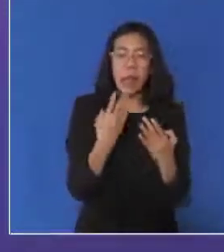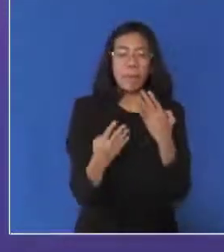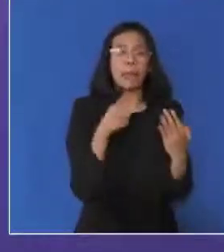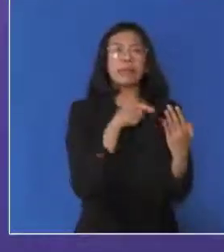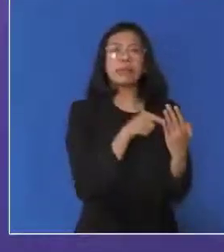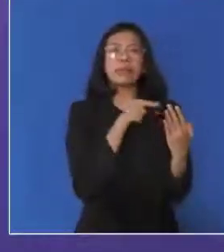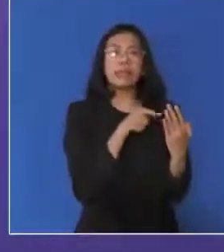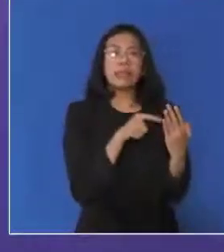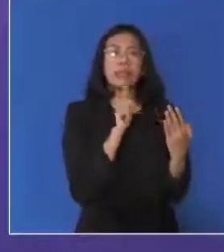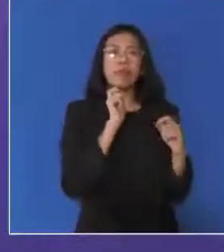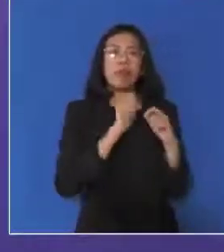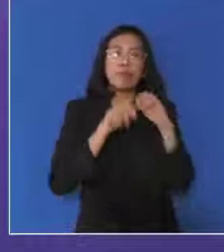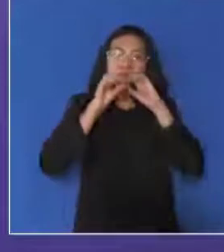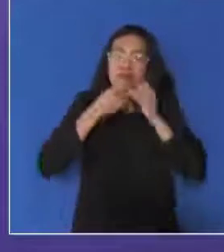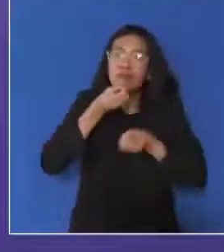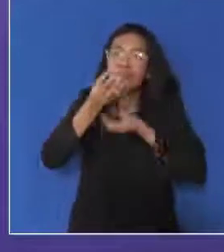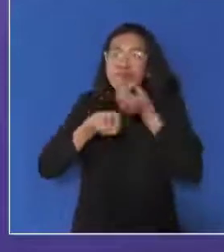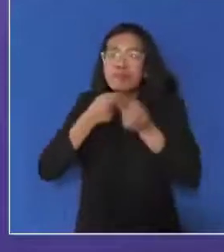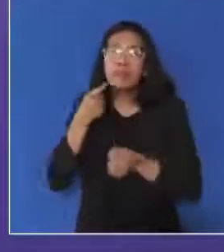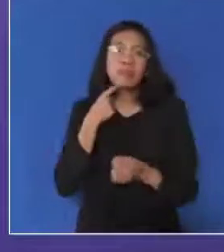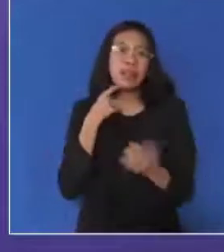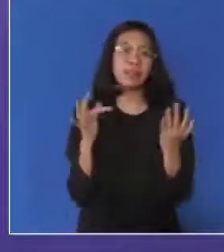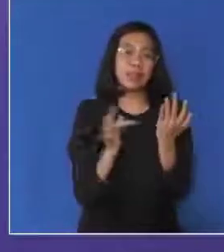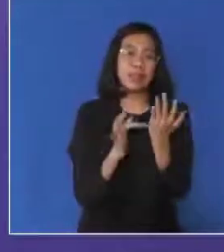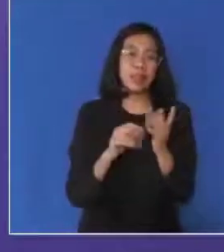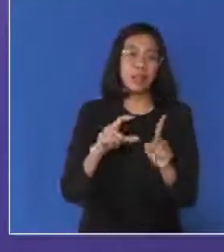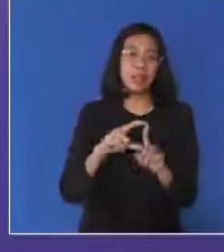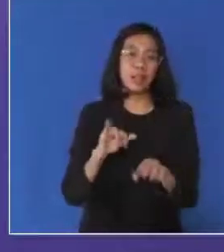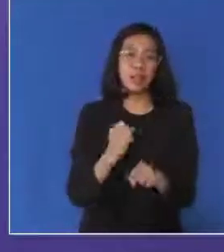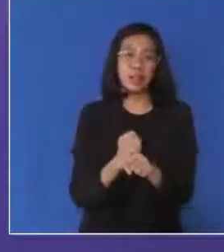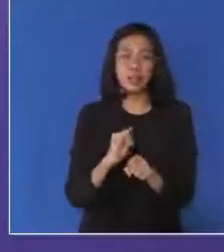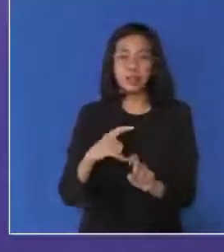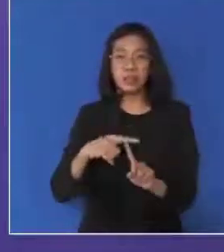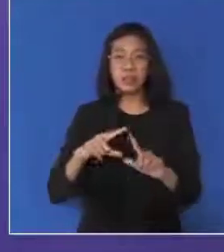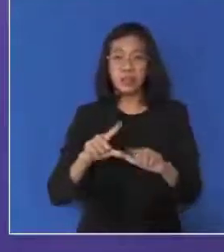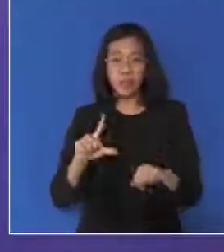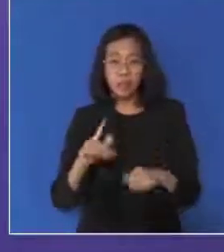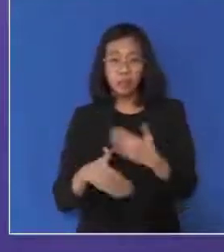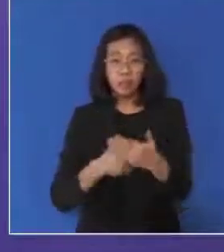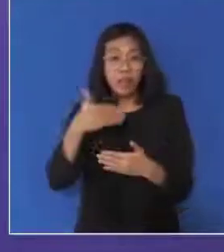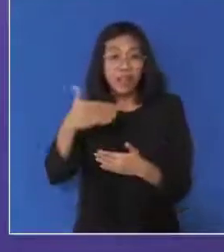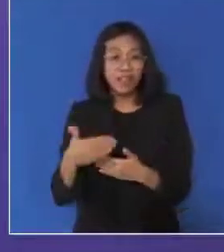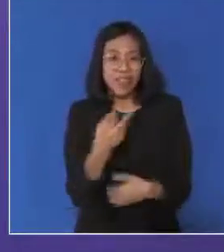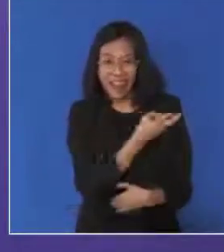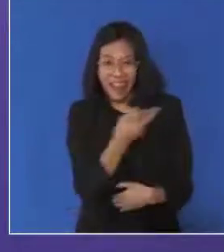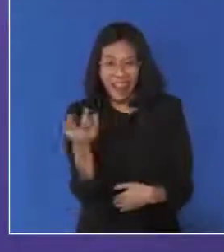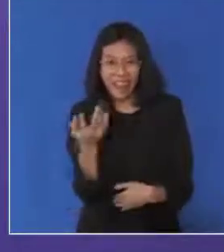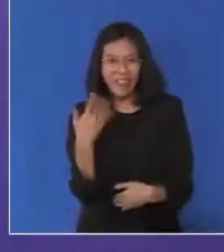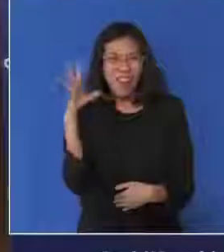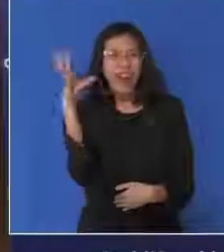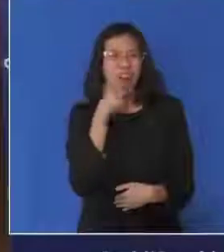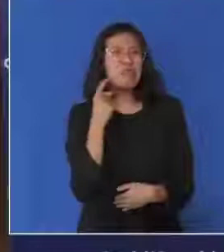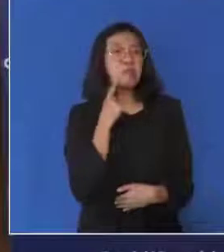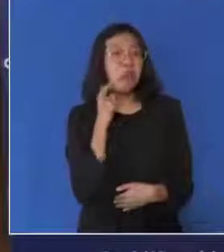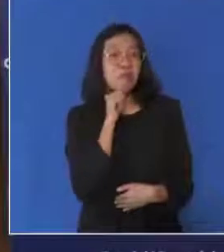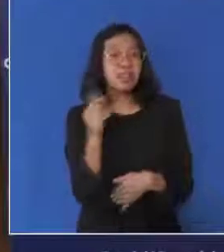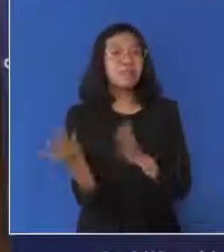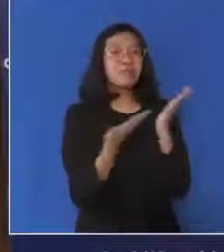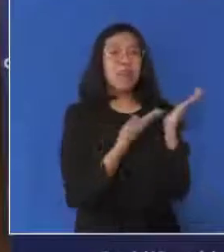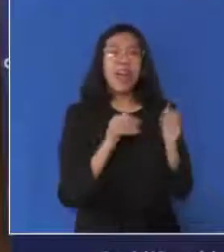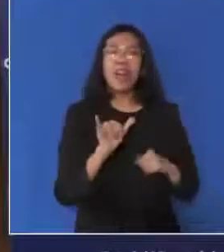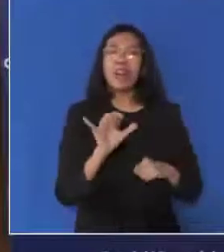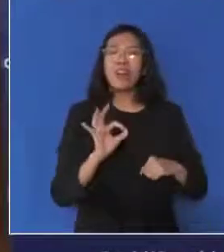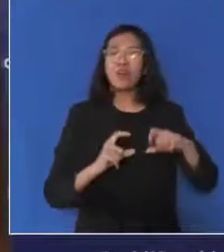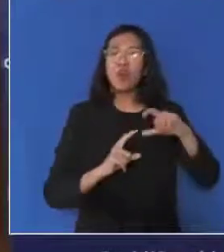fakta dan penggerak edukasi di bidang literasi digital juga disini di samping saya tentu semua juga sudah mengetahui ada